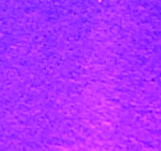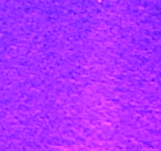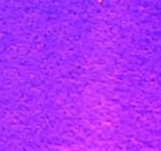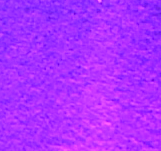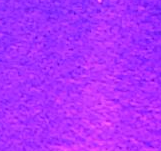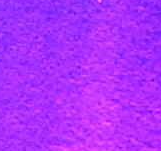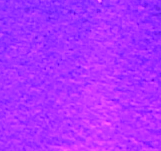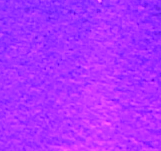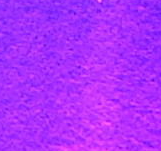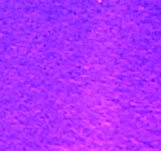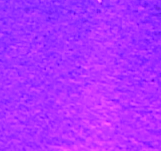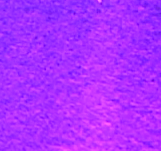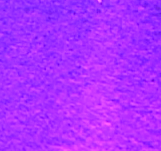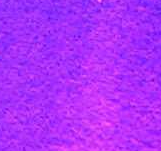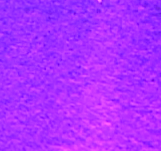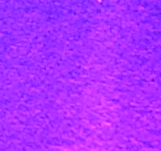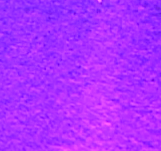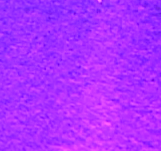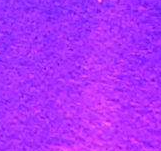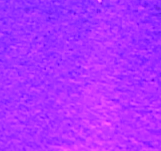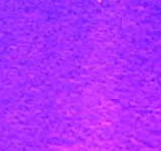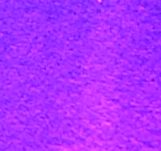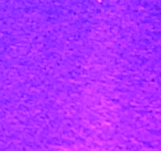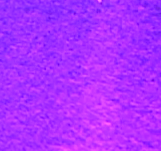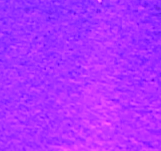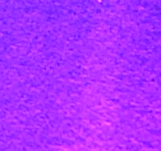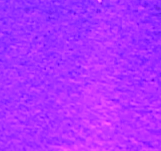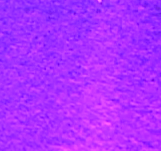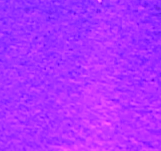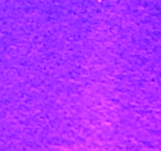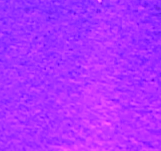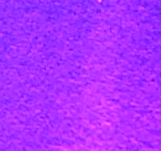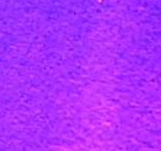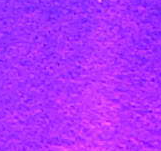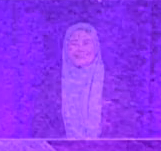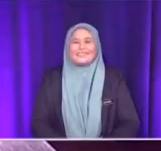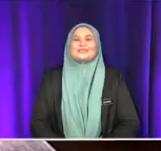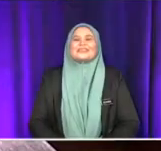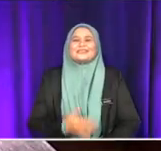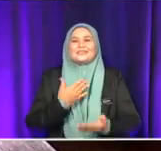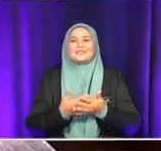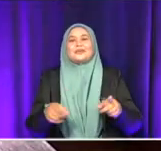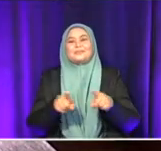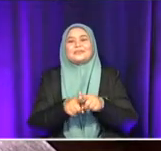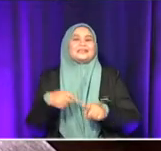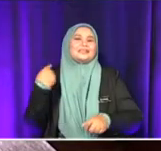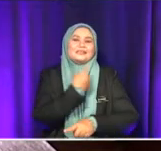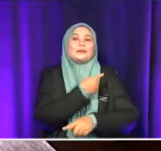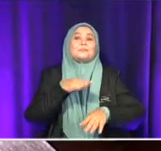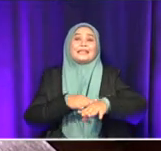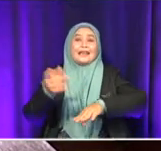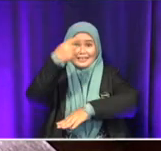mutakhir batu berendam Melaka Apakah Cikgu Baiklah terima kasih Cikgu dan kita